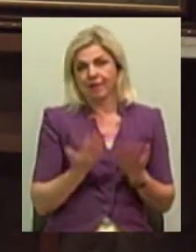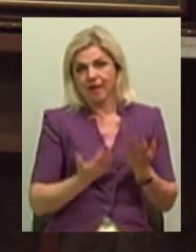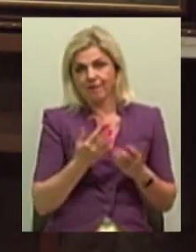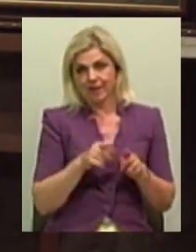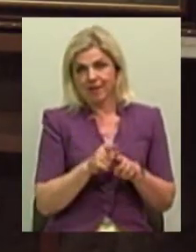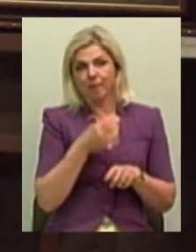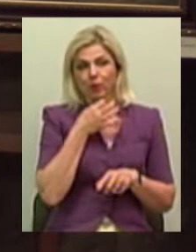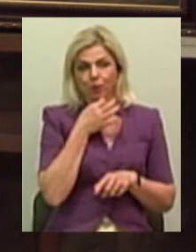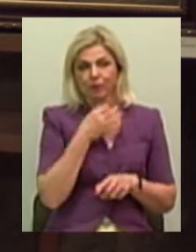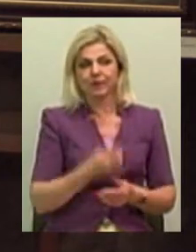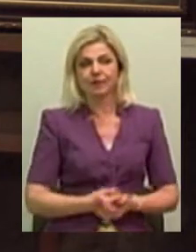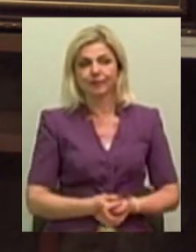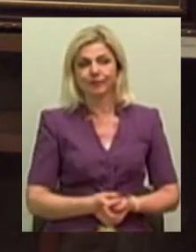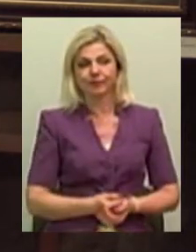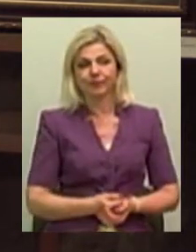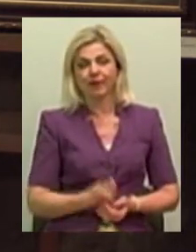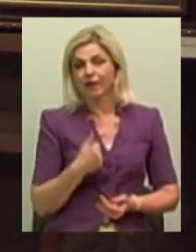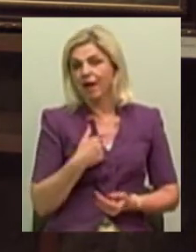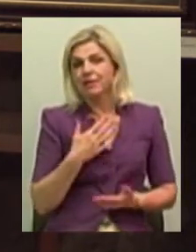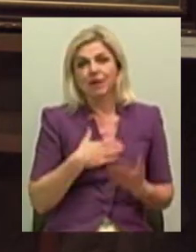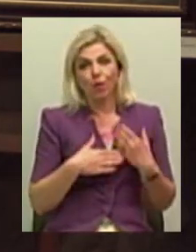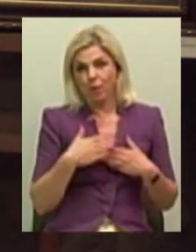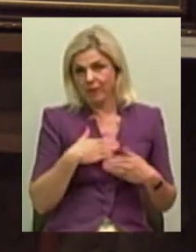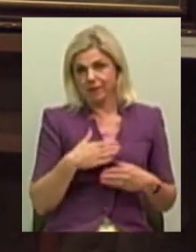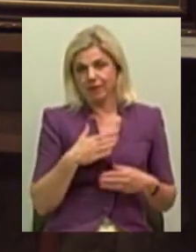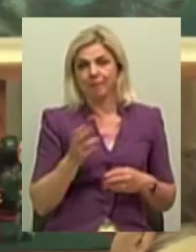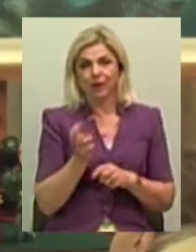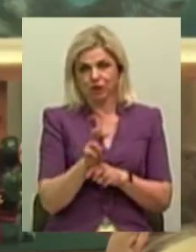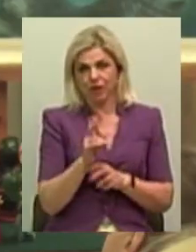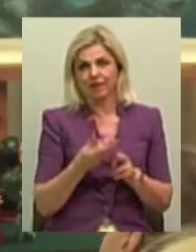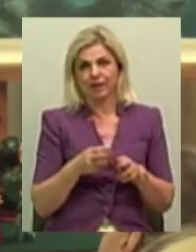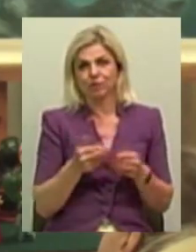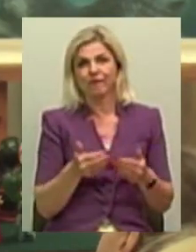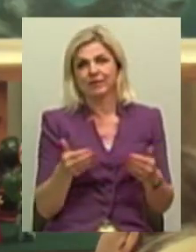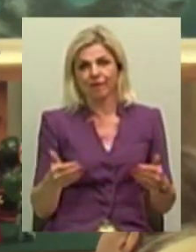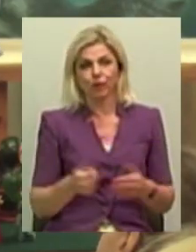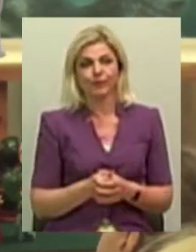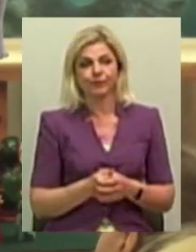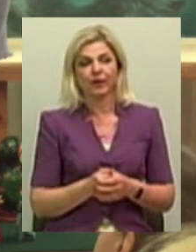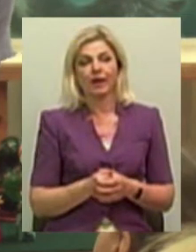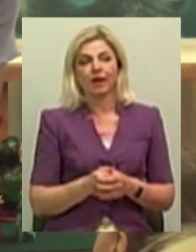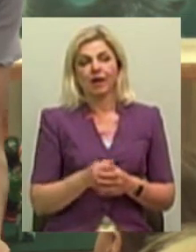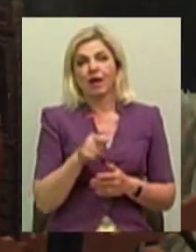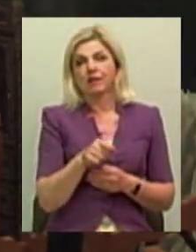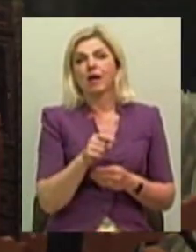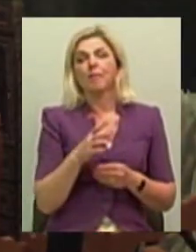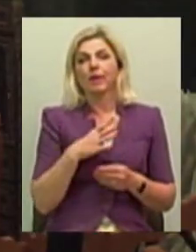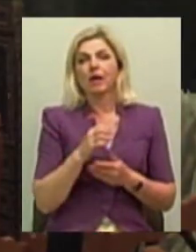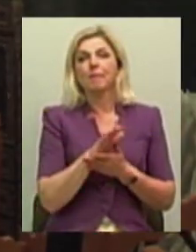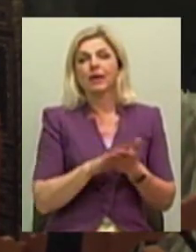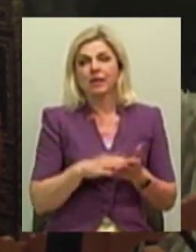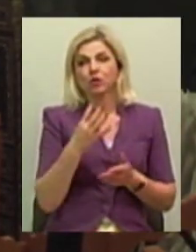сподобалося. Я з захопленням прийшла на цю виставку. Виставка та лекція до неї тривали 45